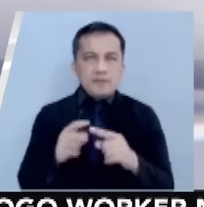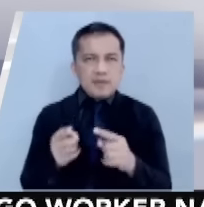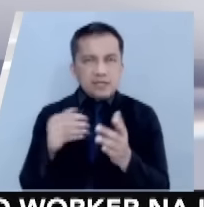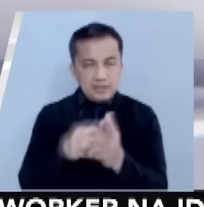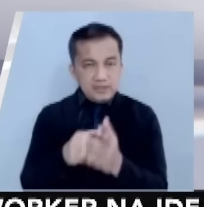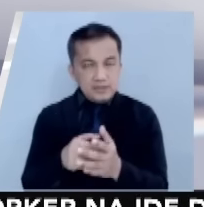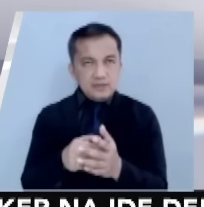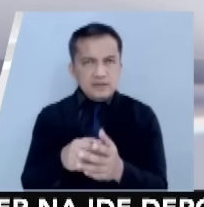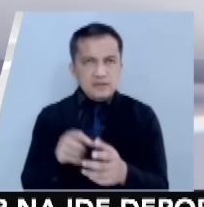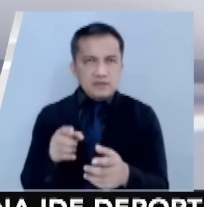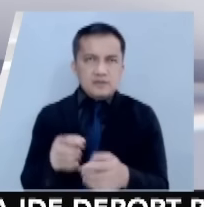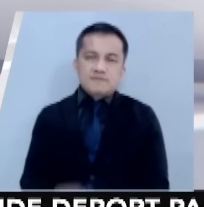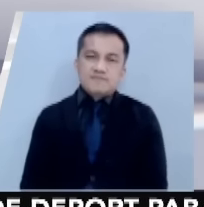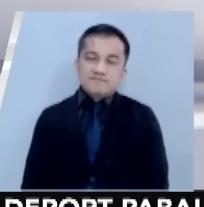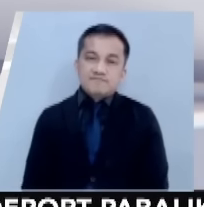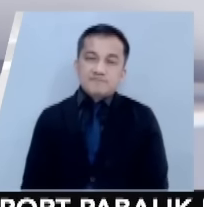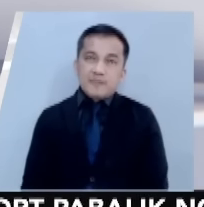been